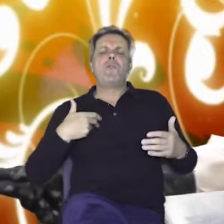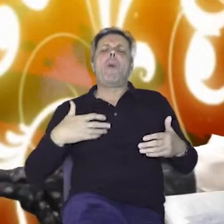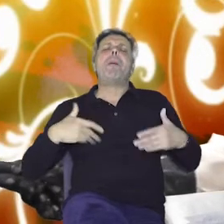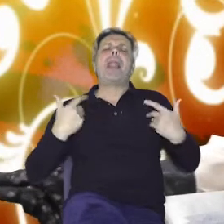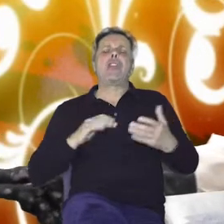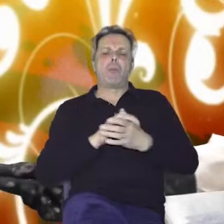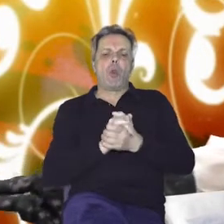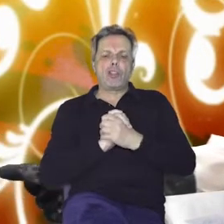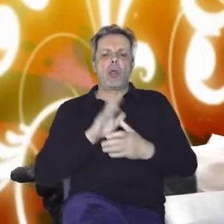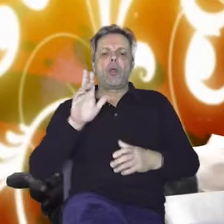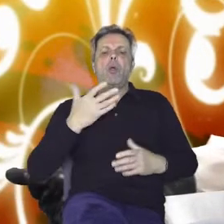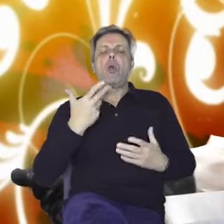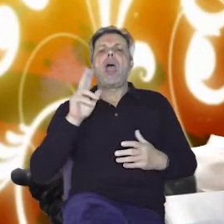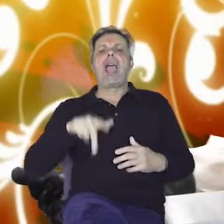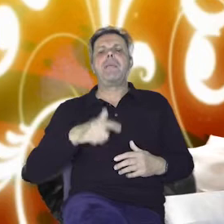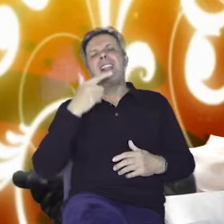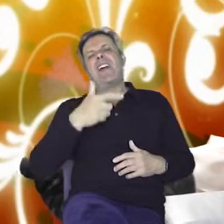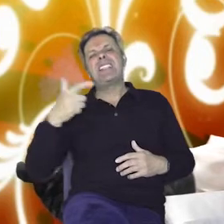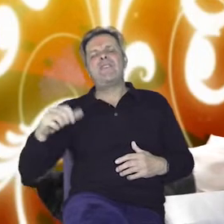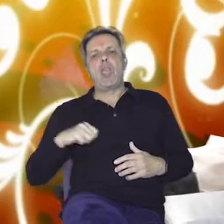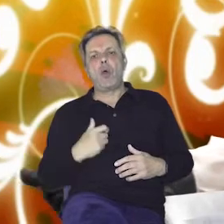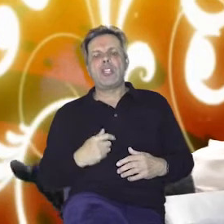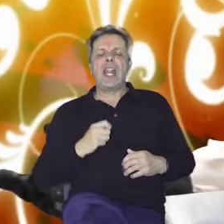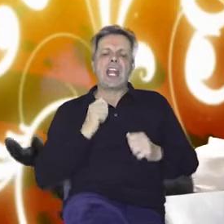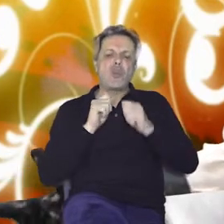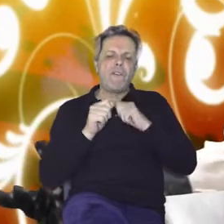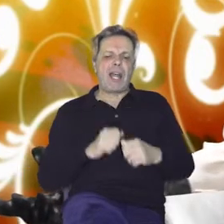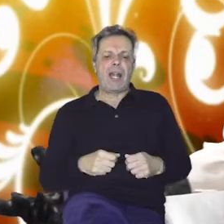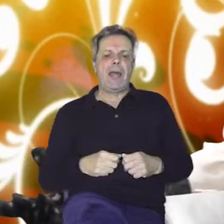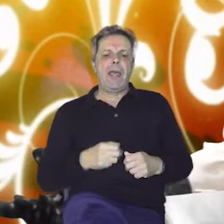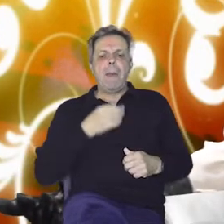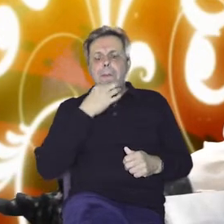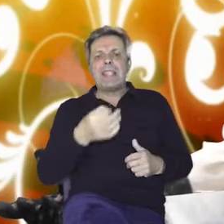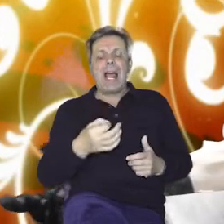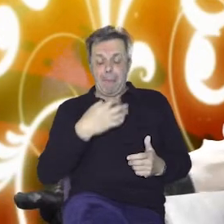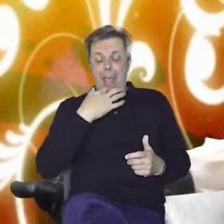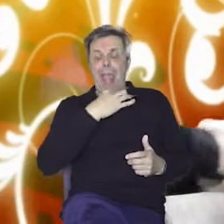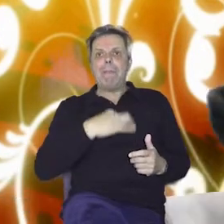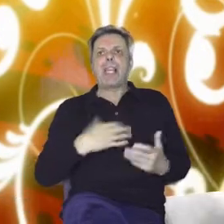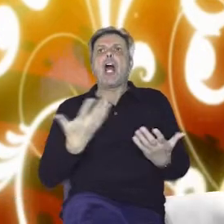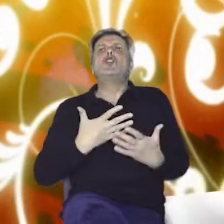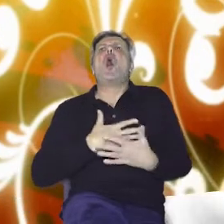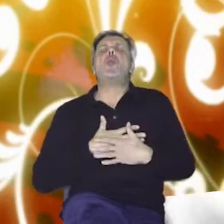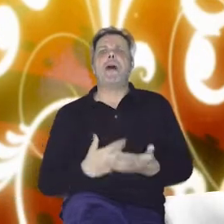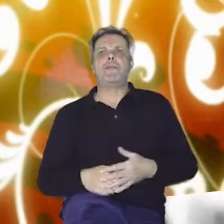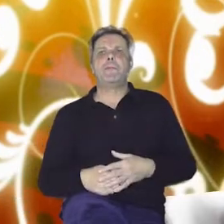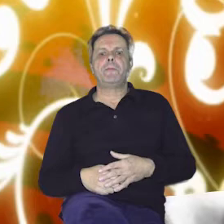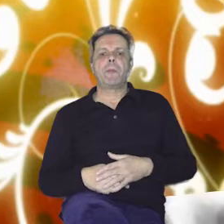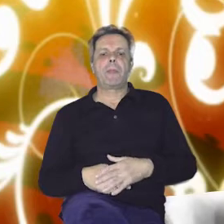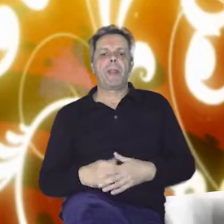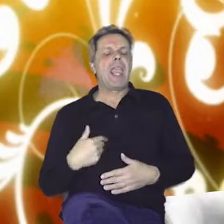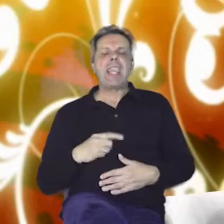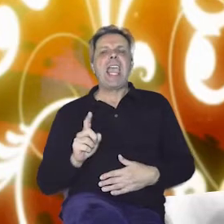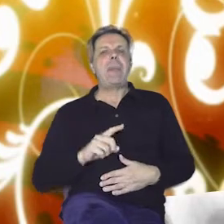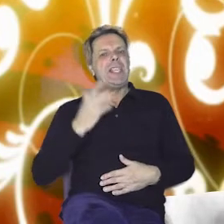ima 21 godinu ili dvije, govorila, ona je pitala mene šta je to ljubav. Nisam znala da ćete mi vi kroz ovu knjigu reći šta